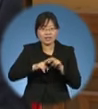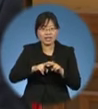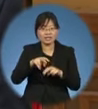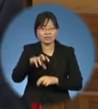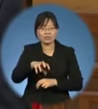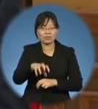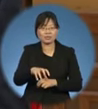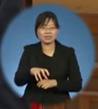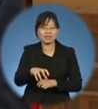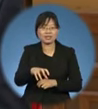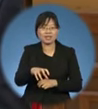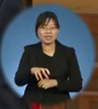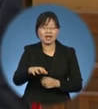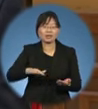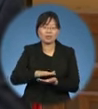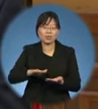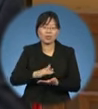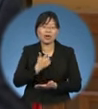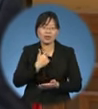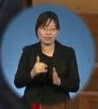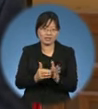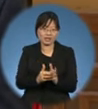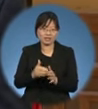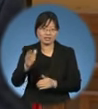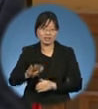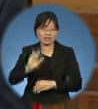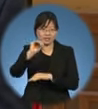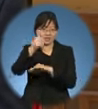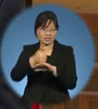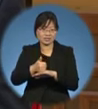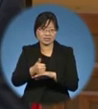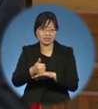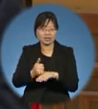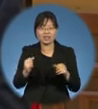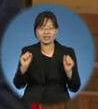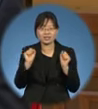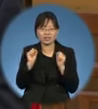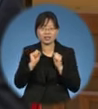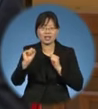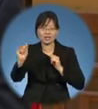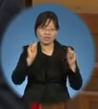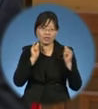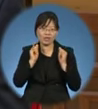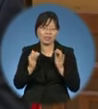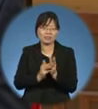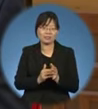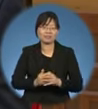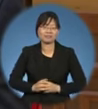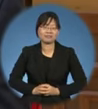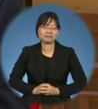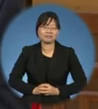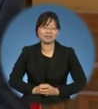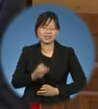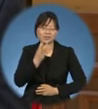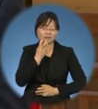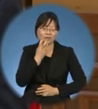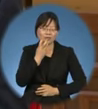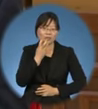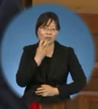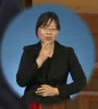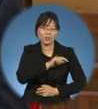울퉁불퉁한데 이런 데서 차고 뛰놀고 하던 때인데 나중에 이제 겨울에 연락이 왔어요. 그래서 서울